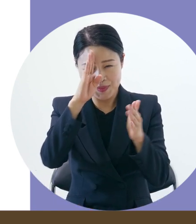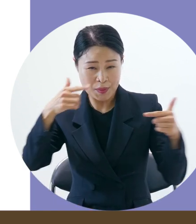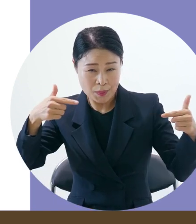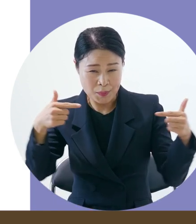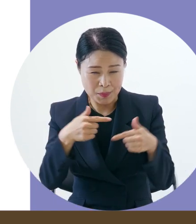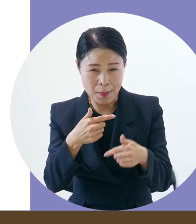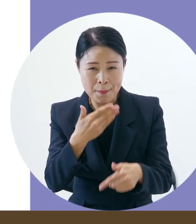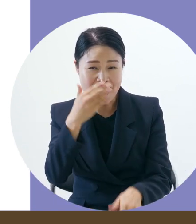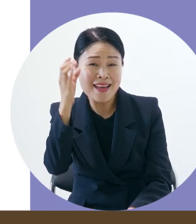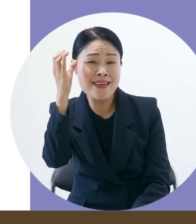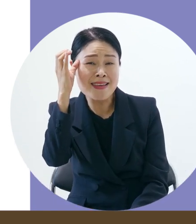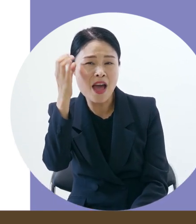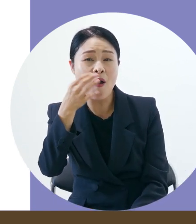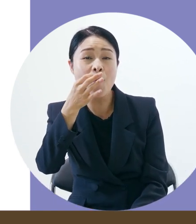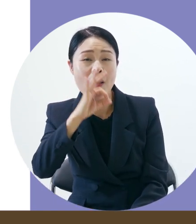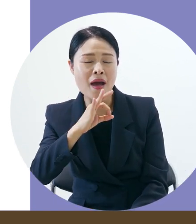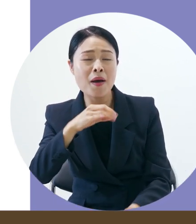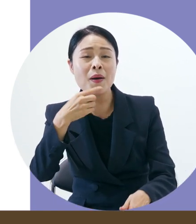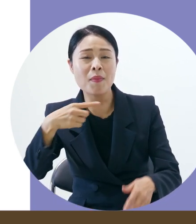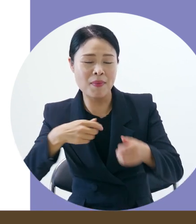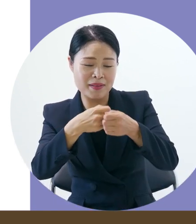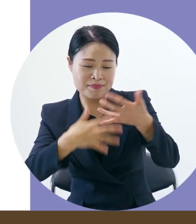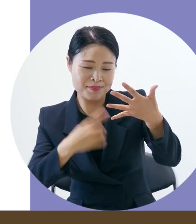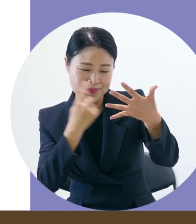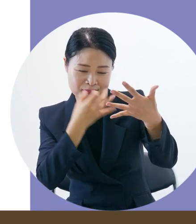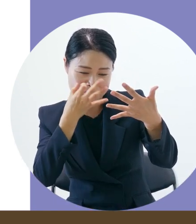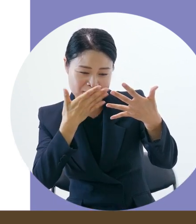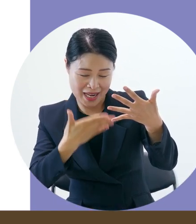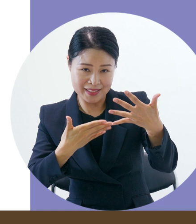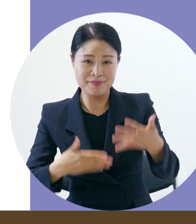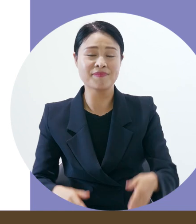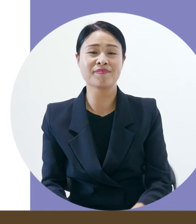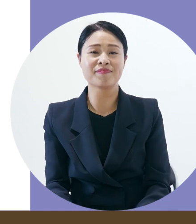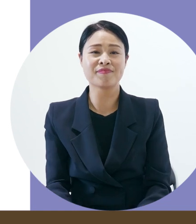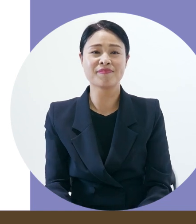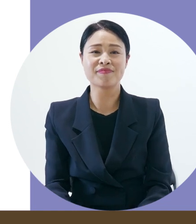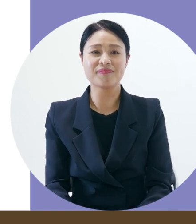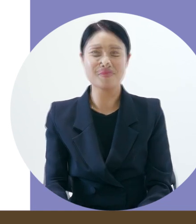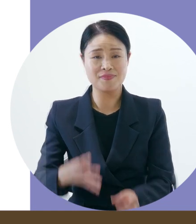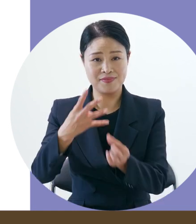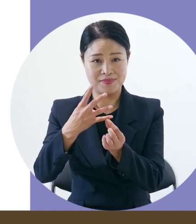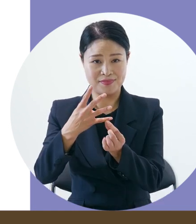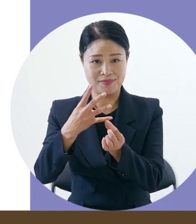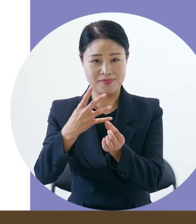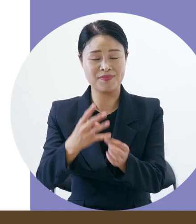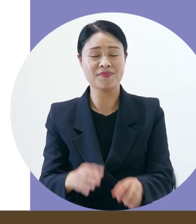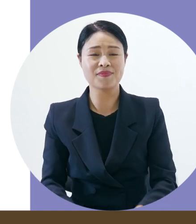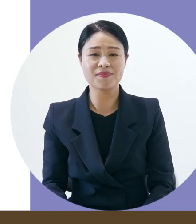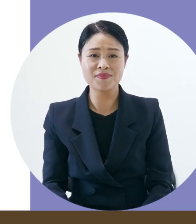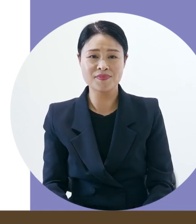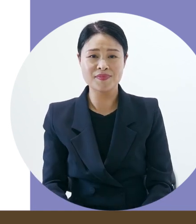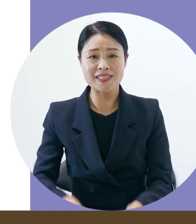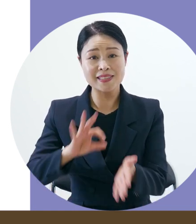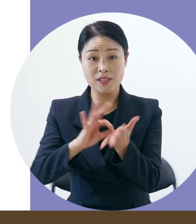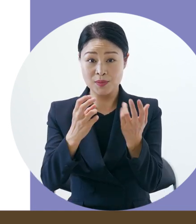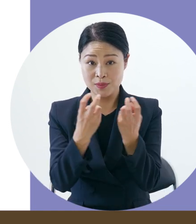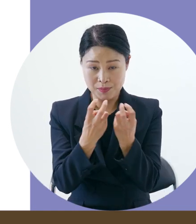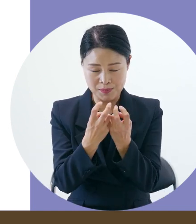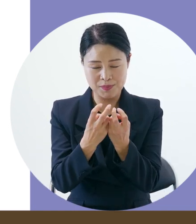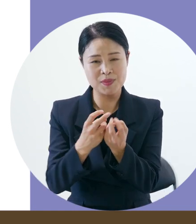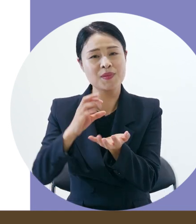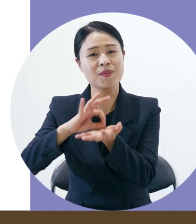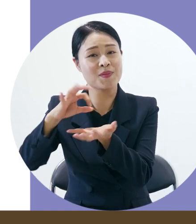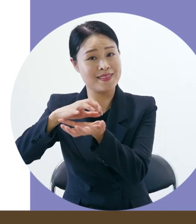제품을 사용할 때 얻을 수 있는 효능 효과를 확인할 수 있습니다. 네 번째,